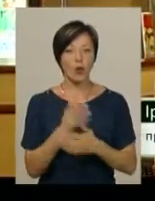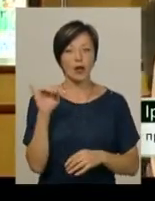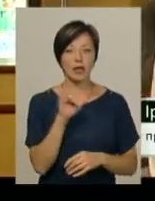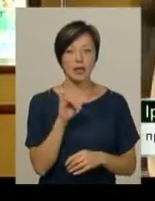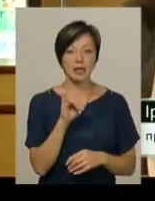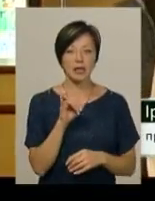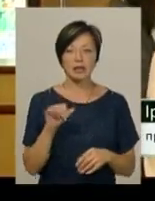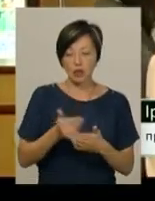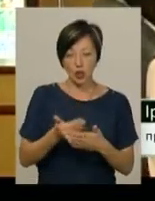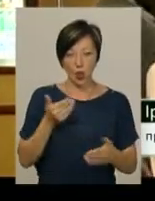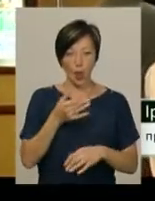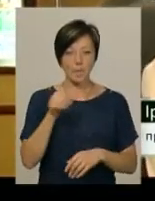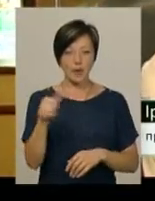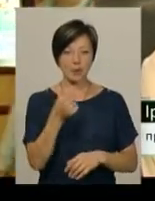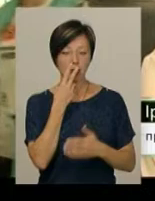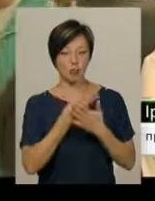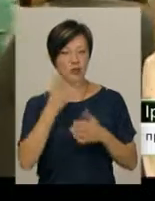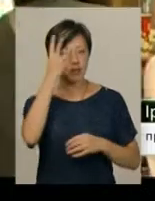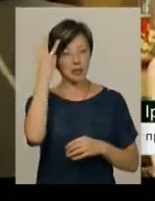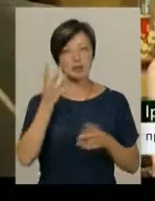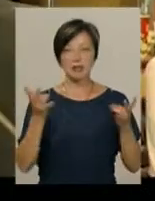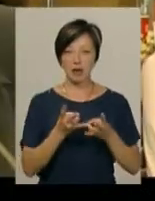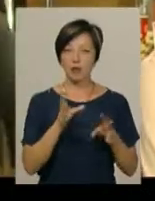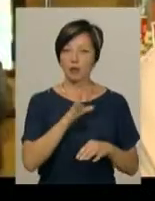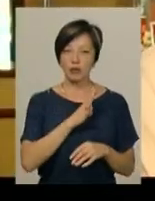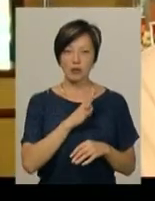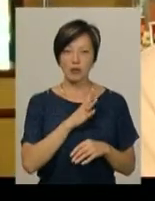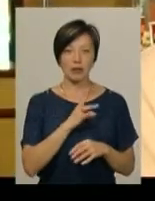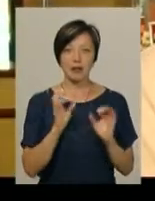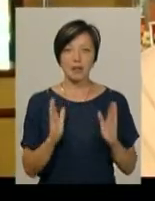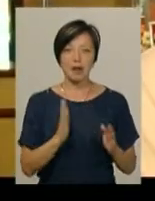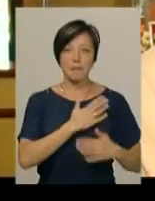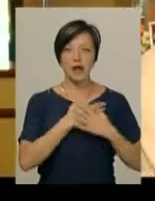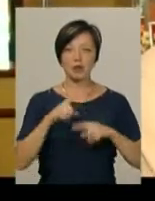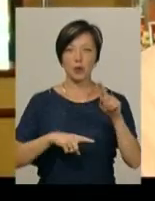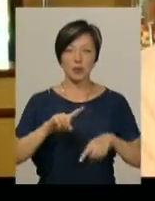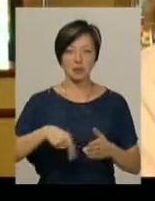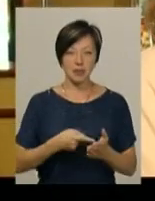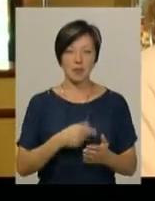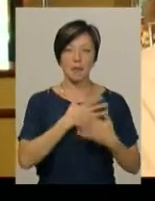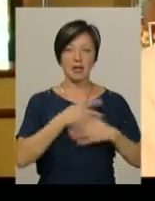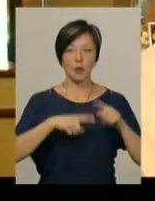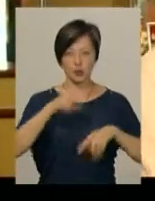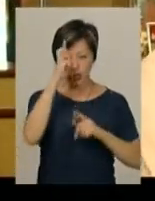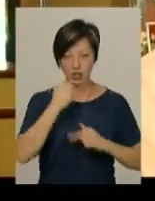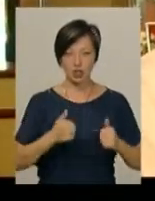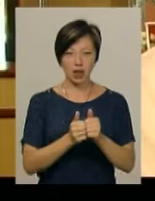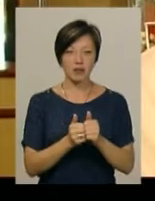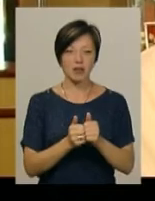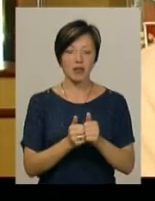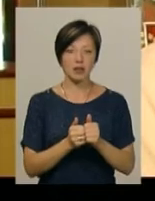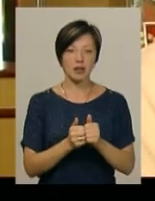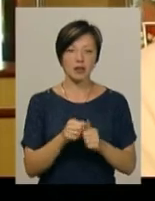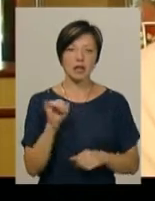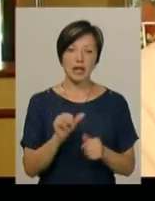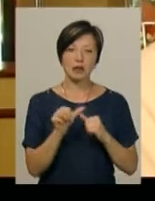це допрем'єрний показ і показ у Хмельницькому. Тут треба бути не тільки патріотами міста, а патріотами держави.